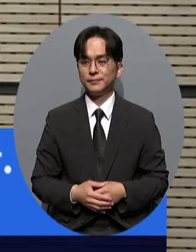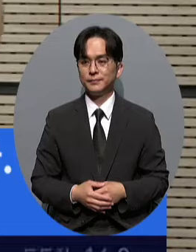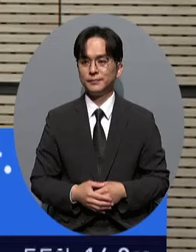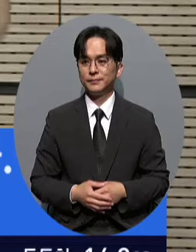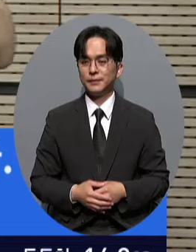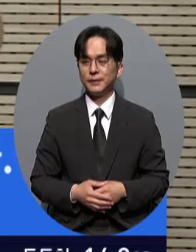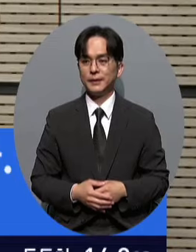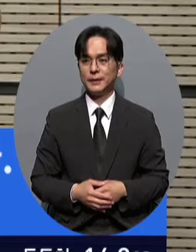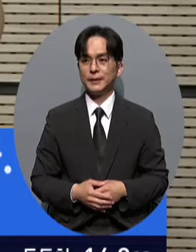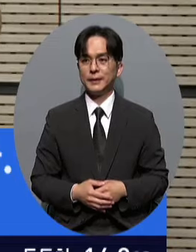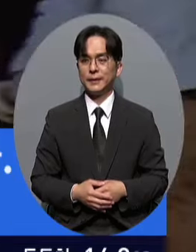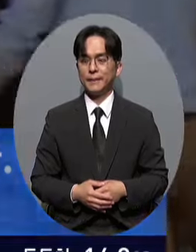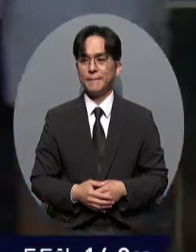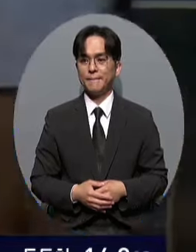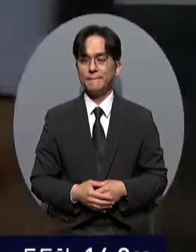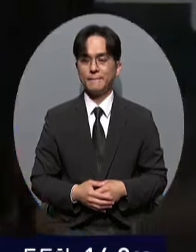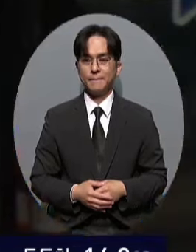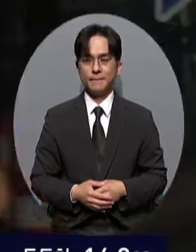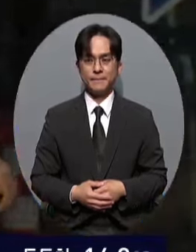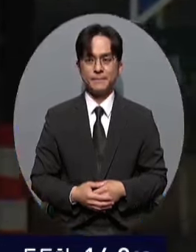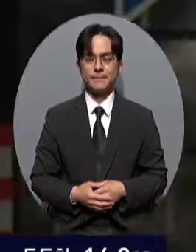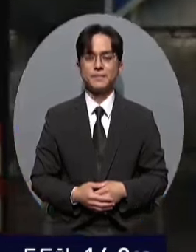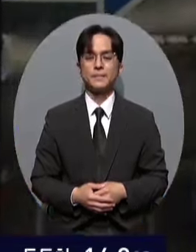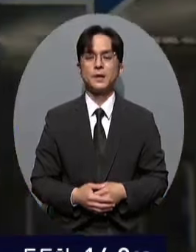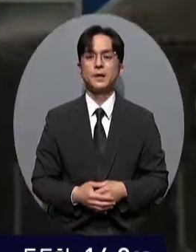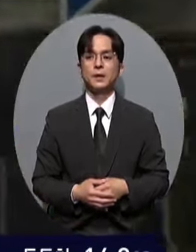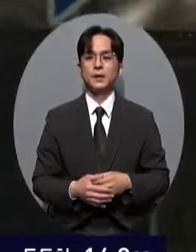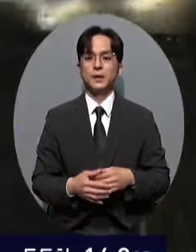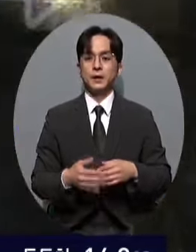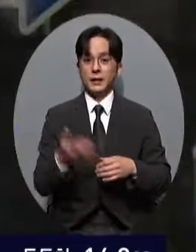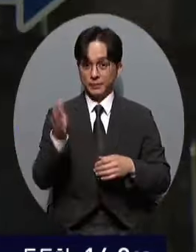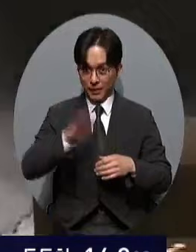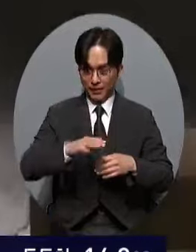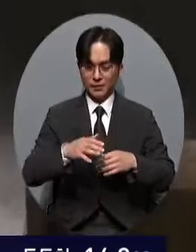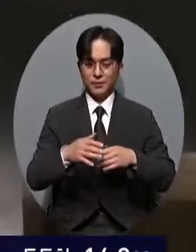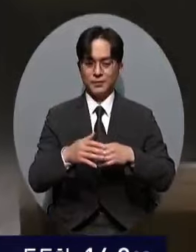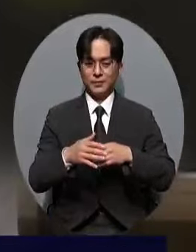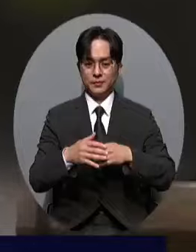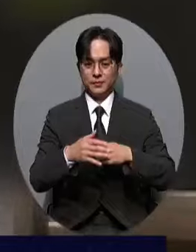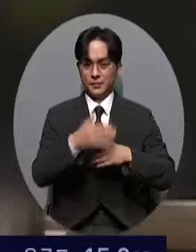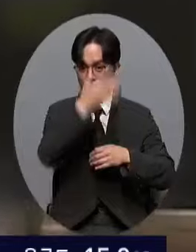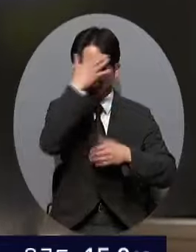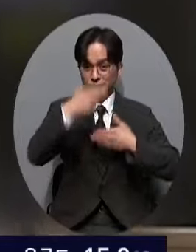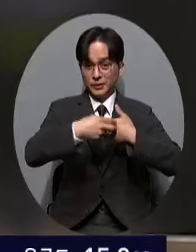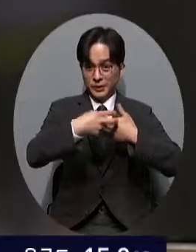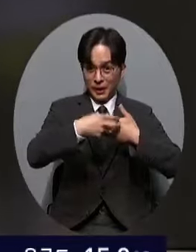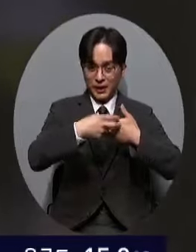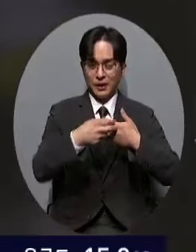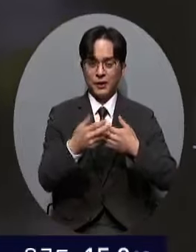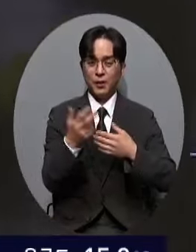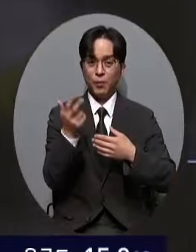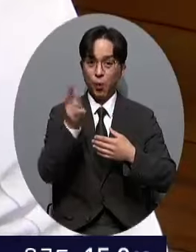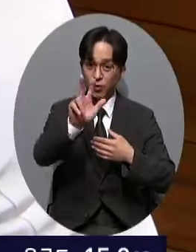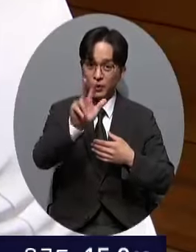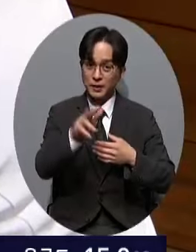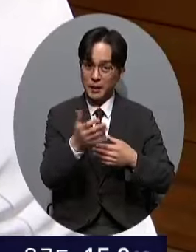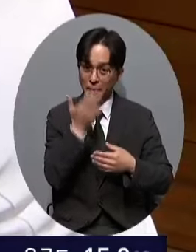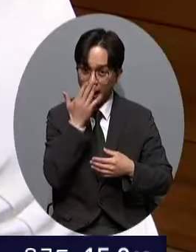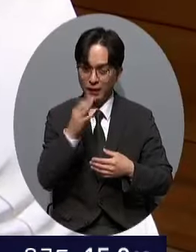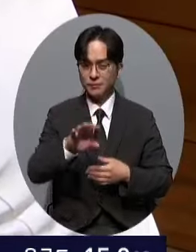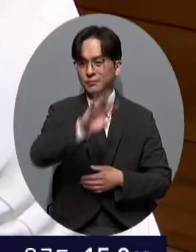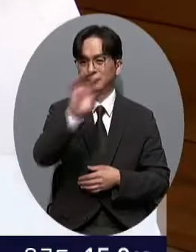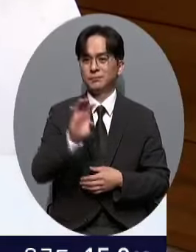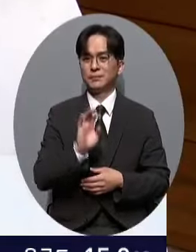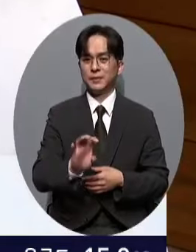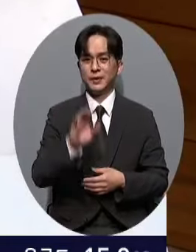대해서는 결정할 예정이라는 말. 그럼에도 필수 의료 분야 전공의 복귀는 여전히 미지수입니다.